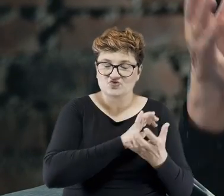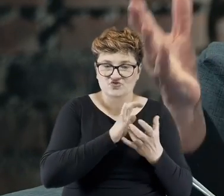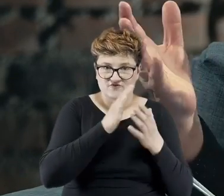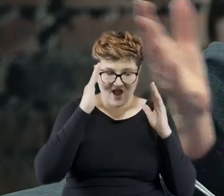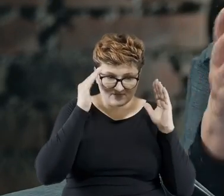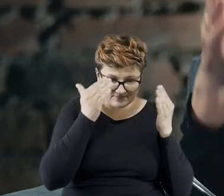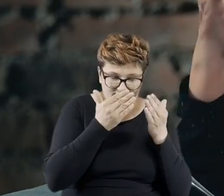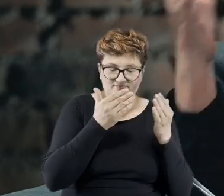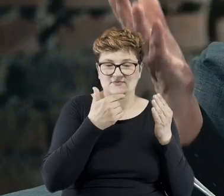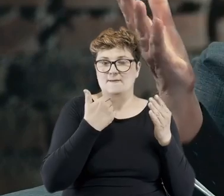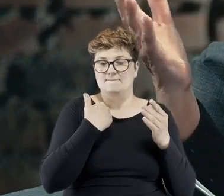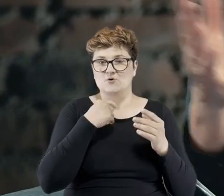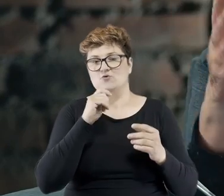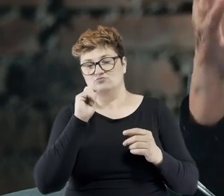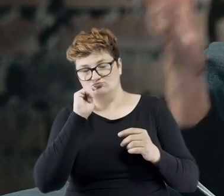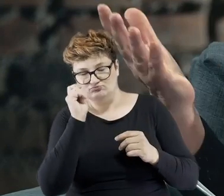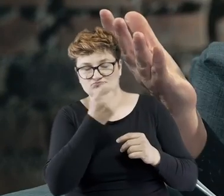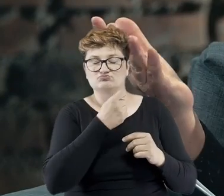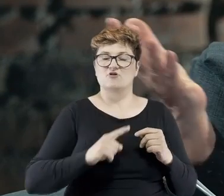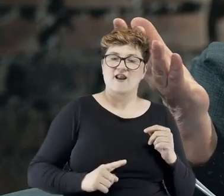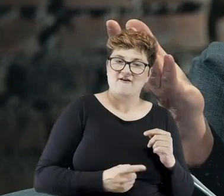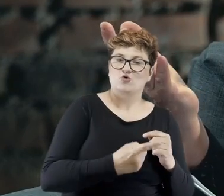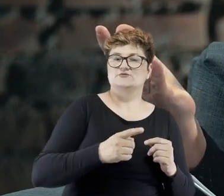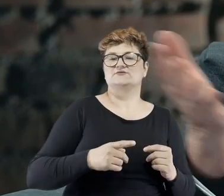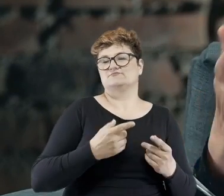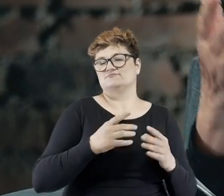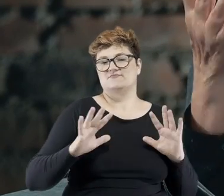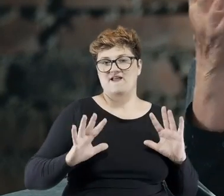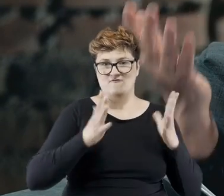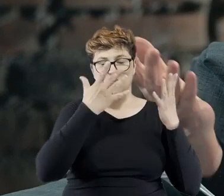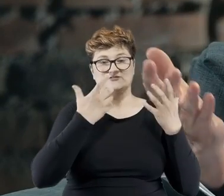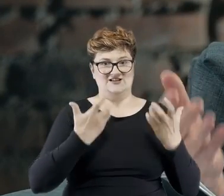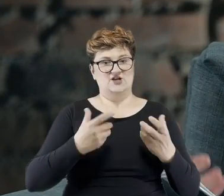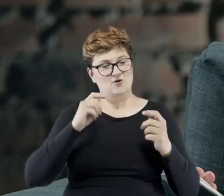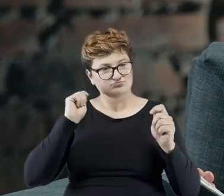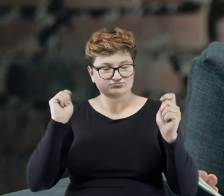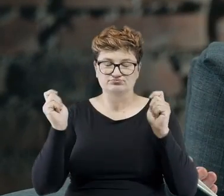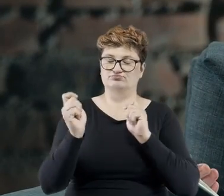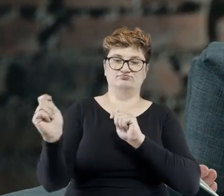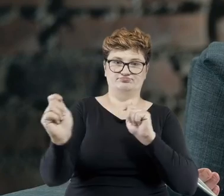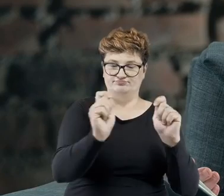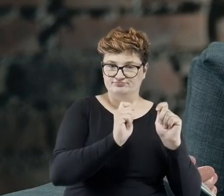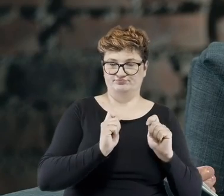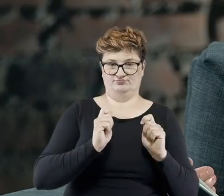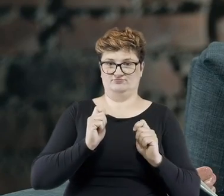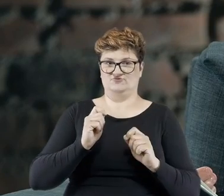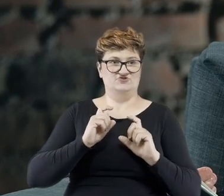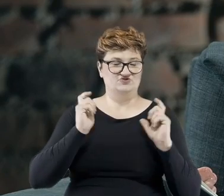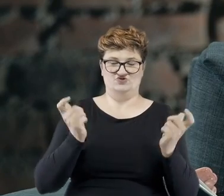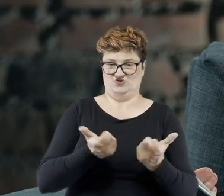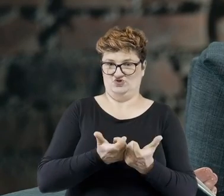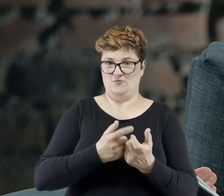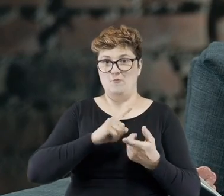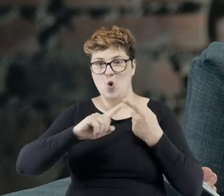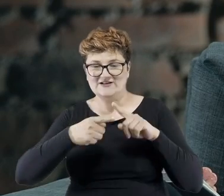w świecie, była kosmopolitką, żyła w rewolucji francuskiej, chciała zrobić rewolucję duchową i polityczną